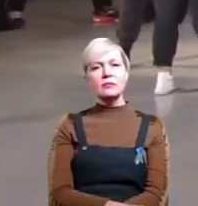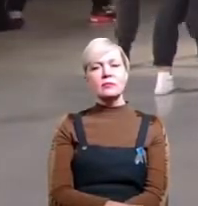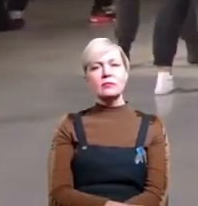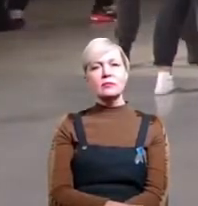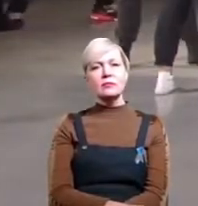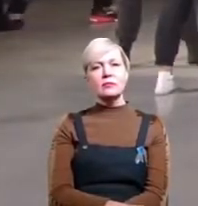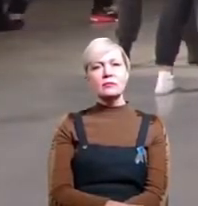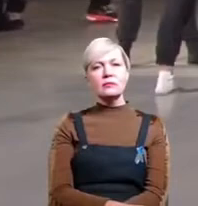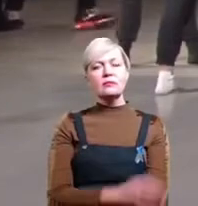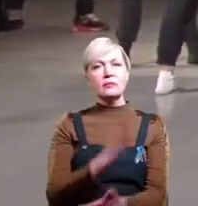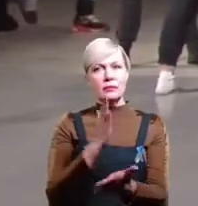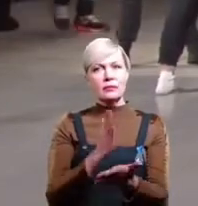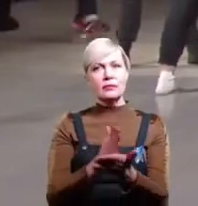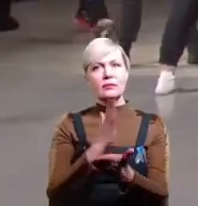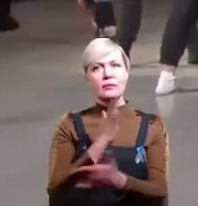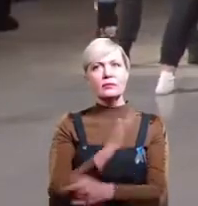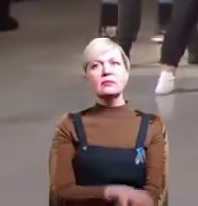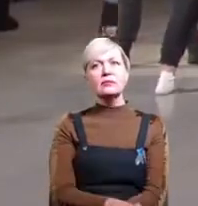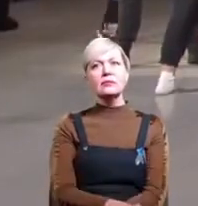Жуть. Есть?